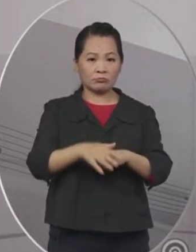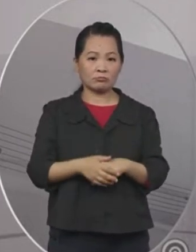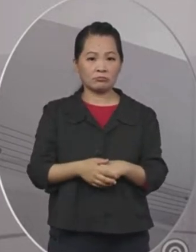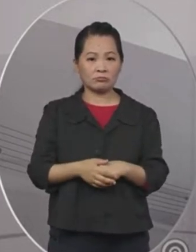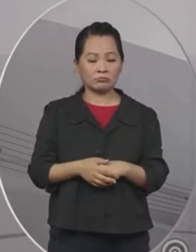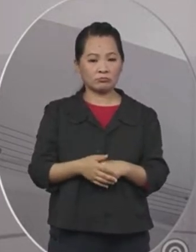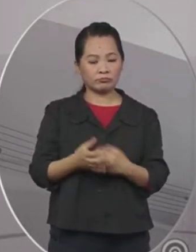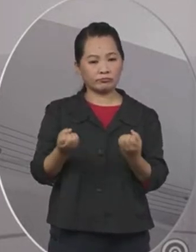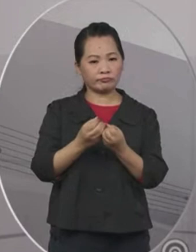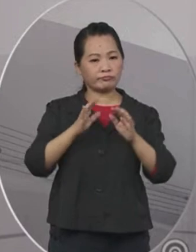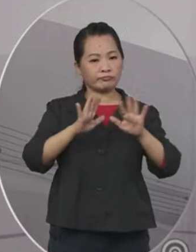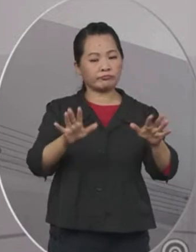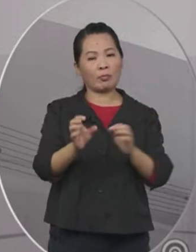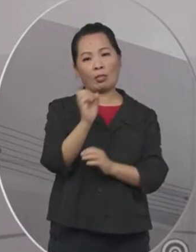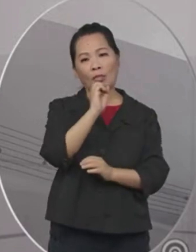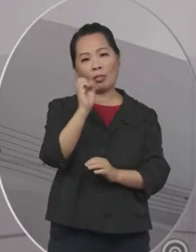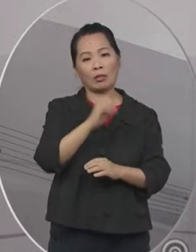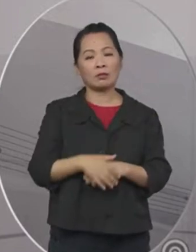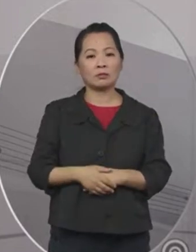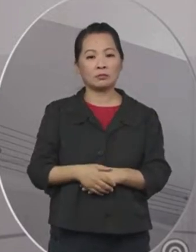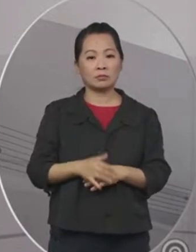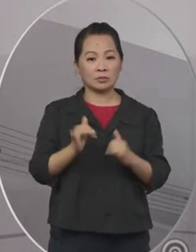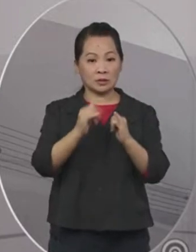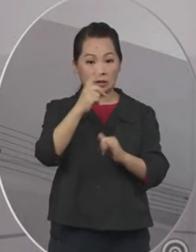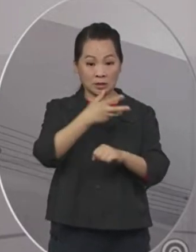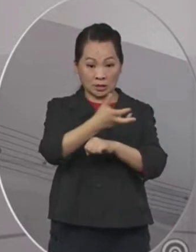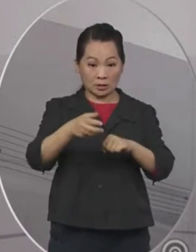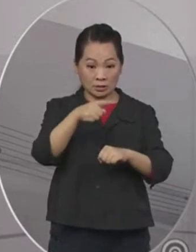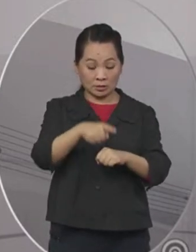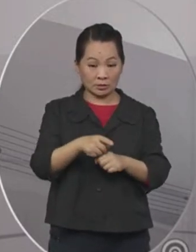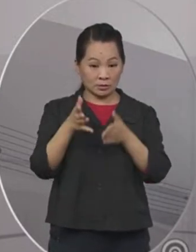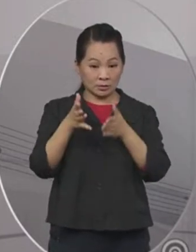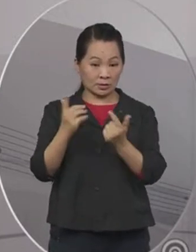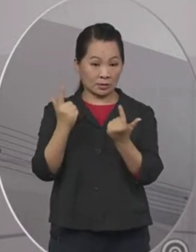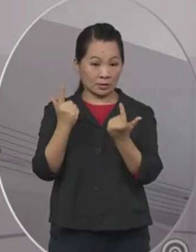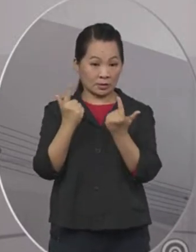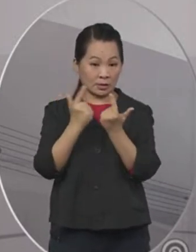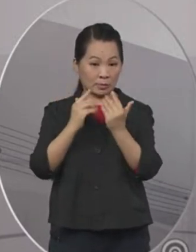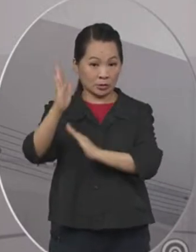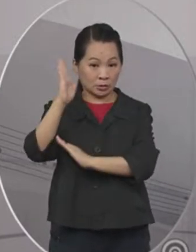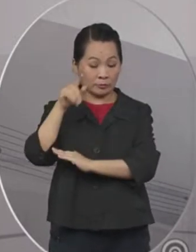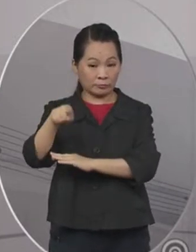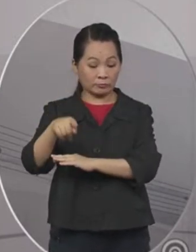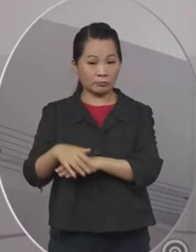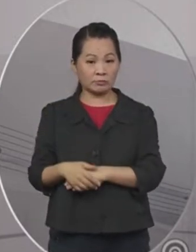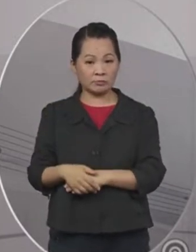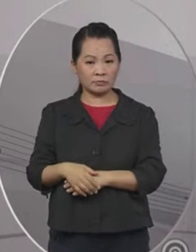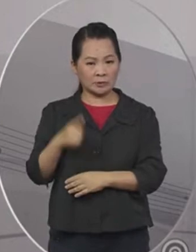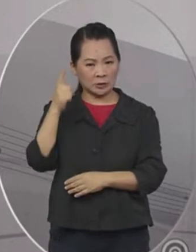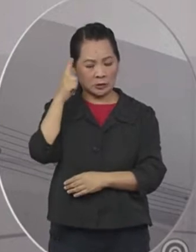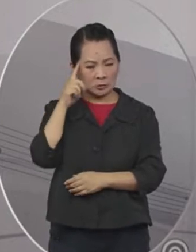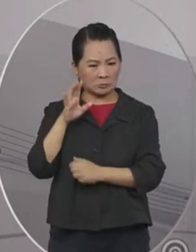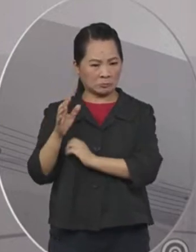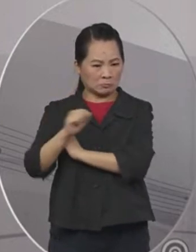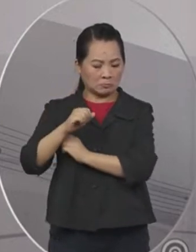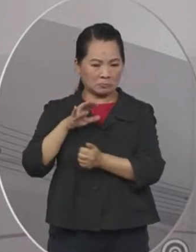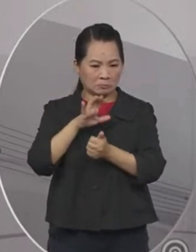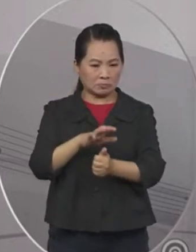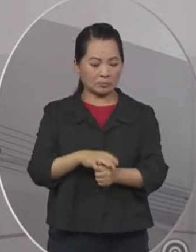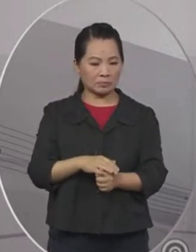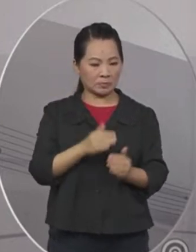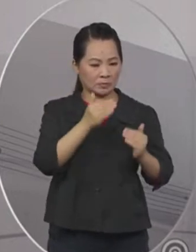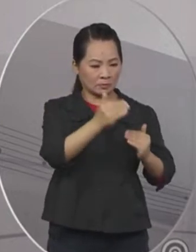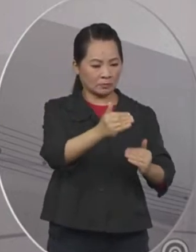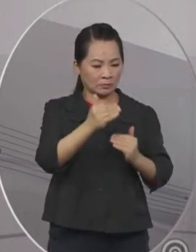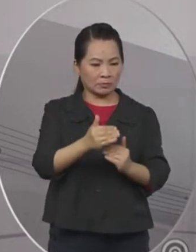没有任何发展。社子岛今天面对的是台北市政府要进行强硬的全面区段征